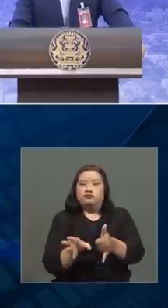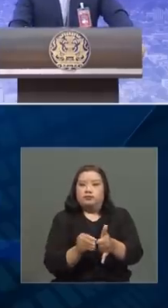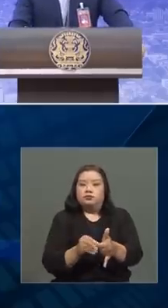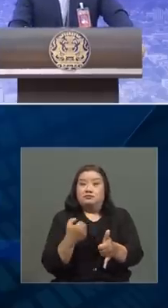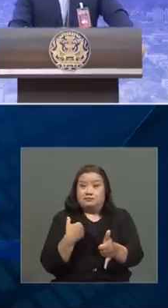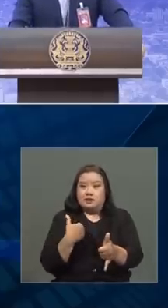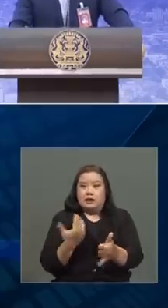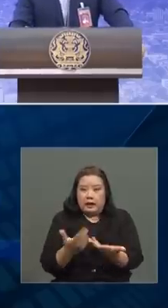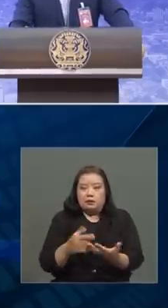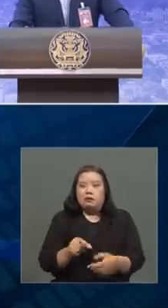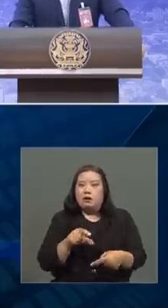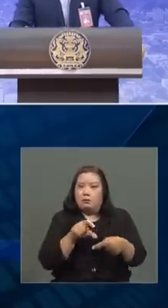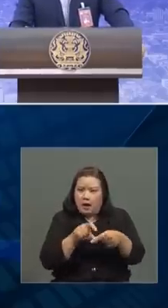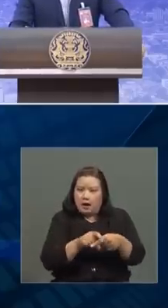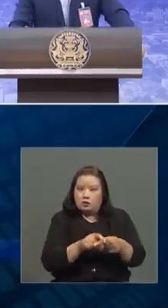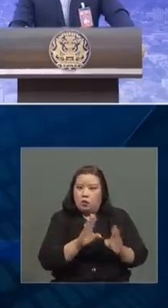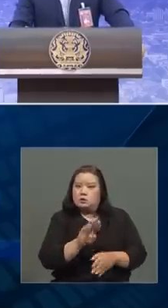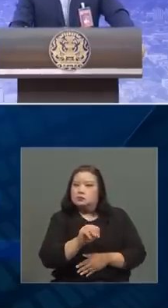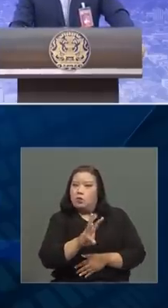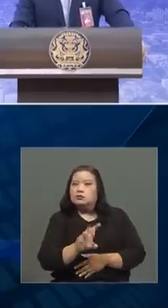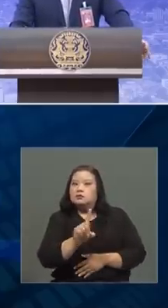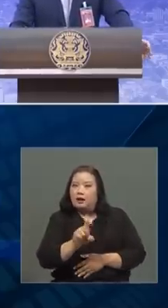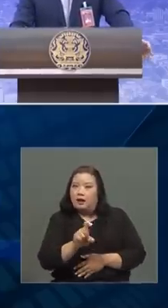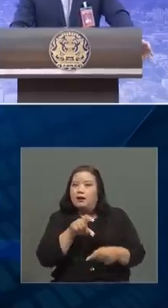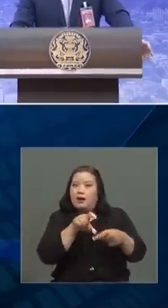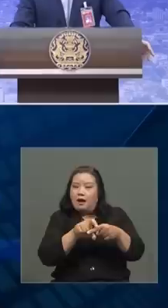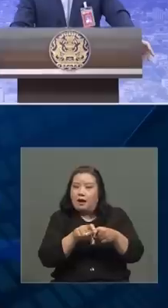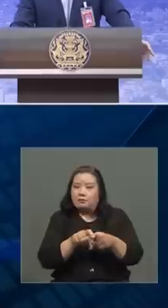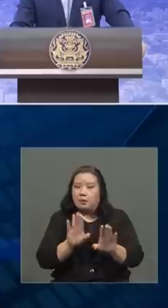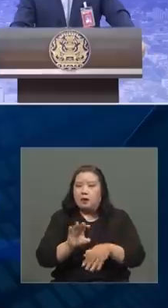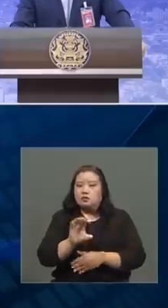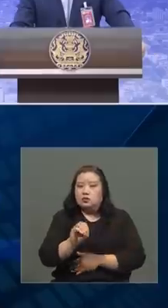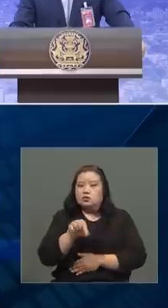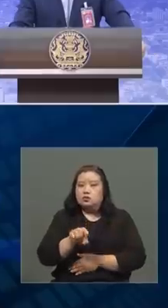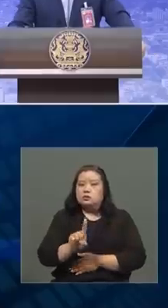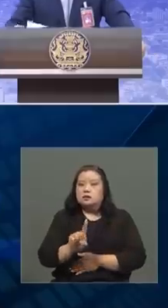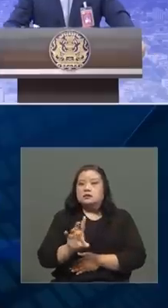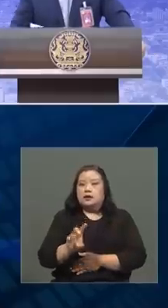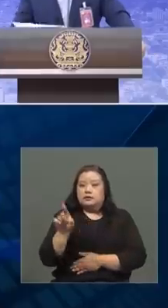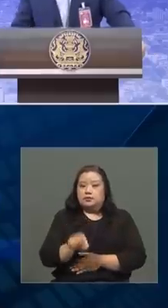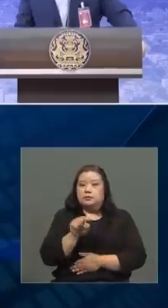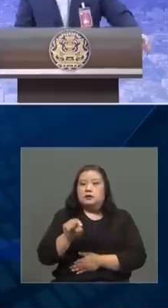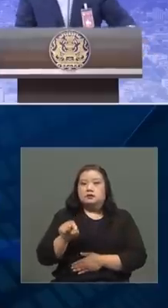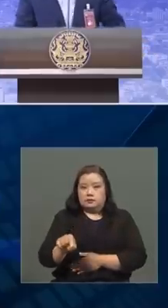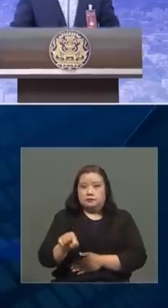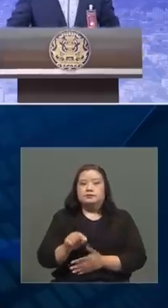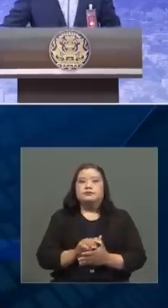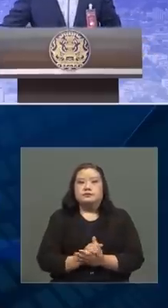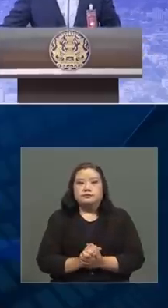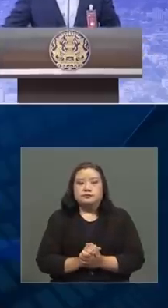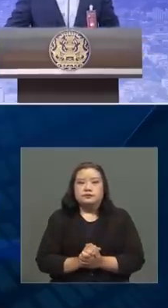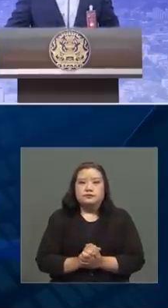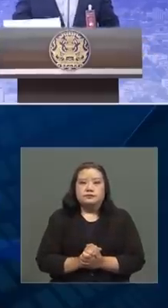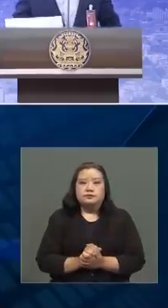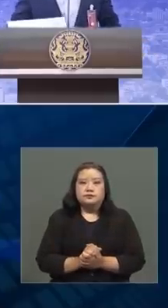97เอามาคิดคำนวณกับ 46รายที่เสียชีวิตไปเท่ากับศูนย์จุดหนึ่ง 7%นะครับอ่ะก็